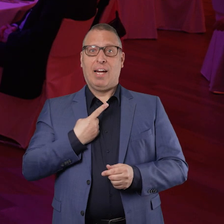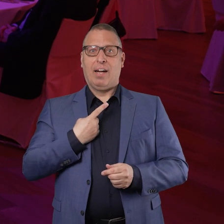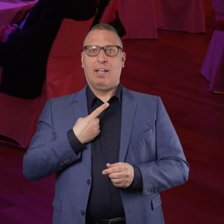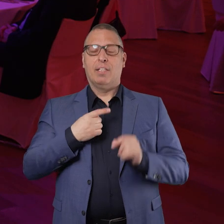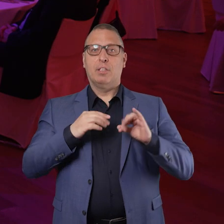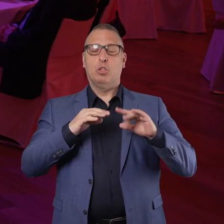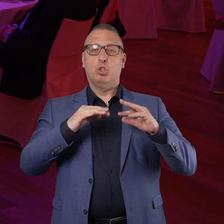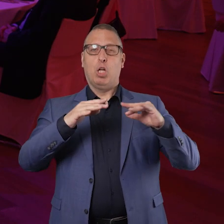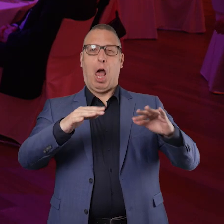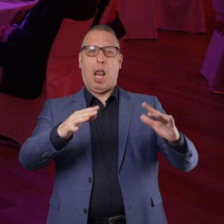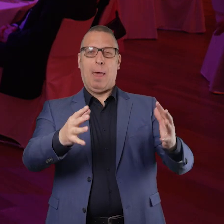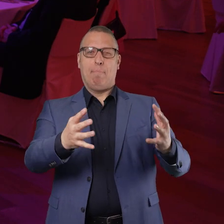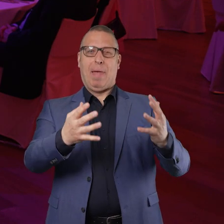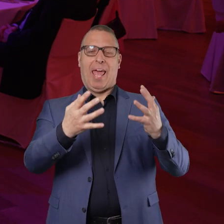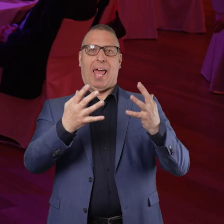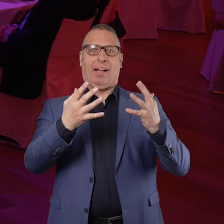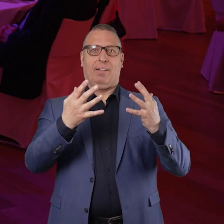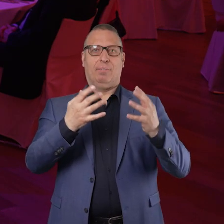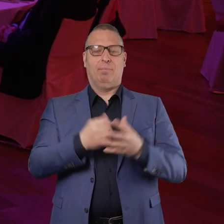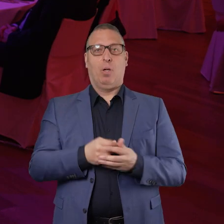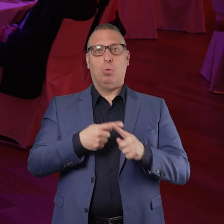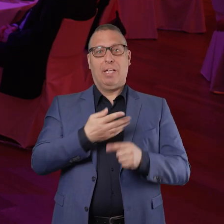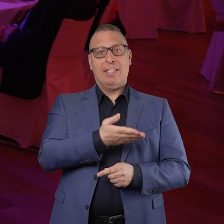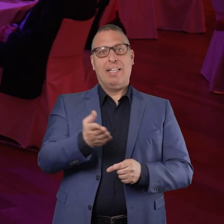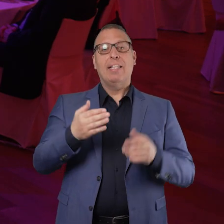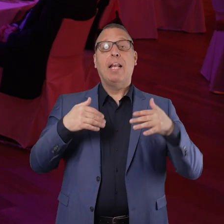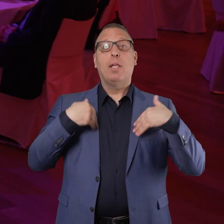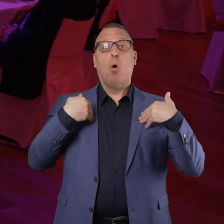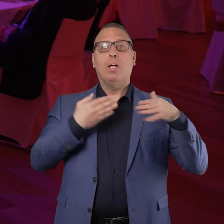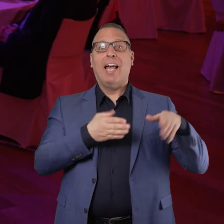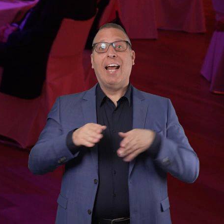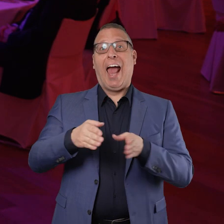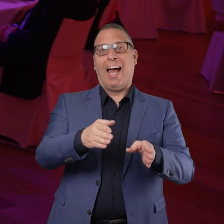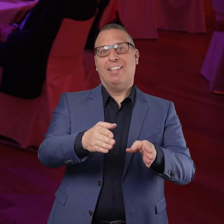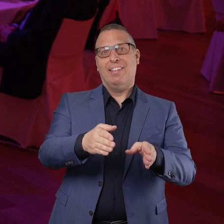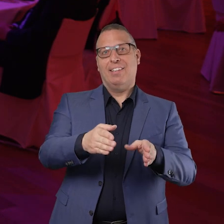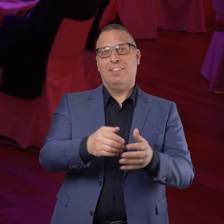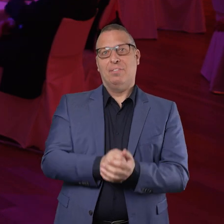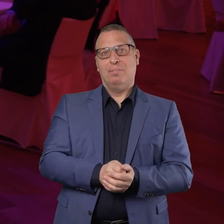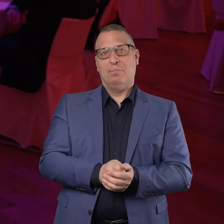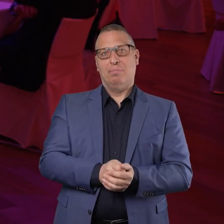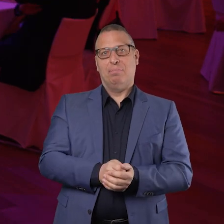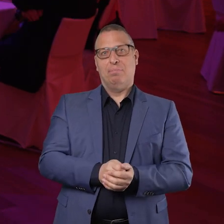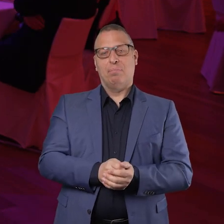wir das strahlende Meer und Sie den jungen Rhein.